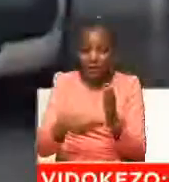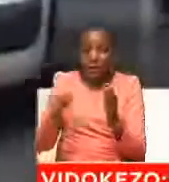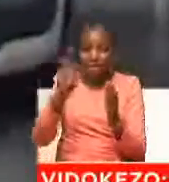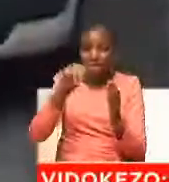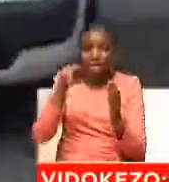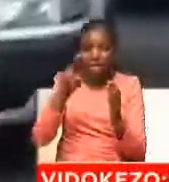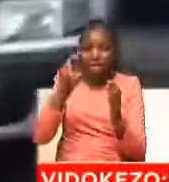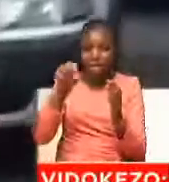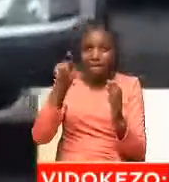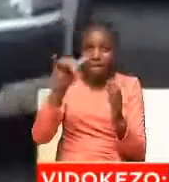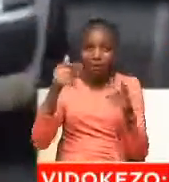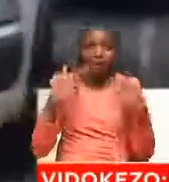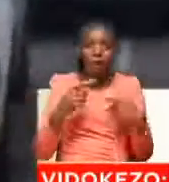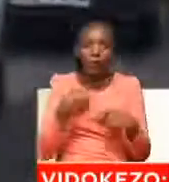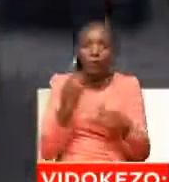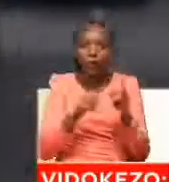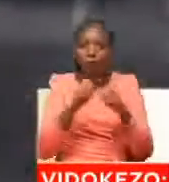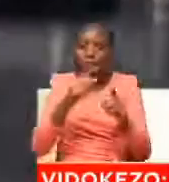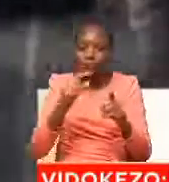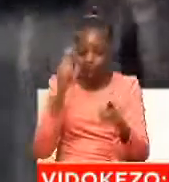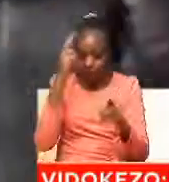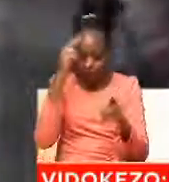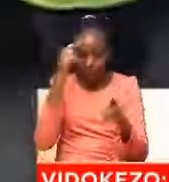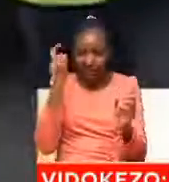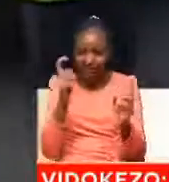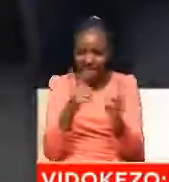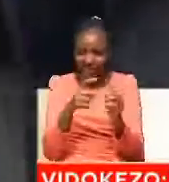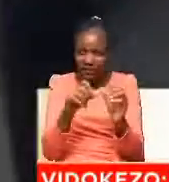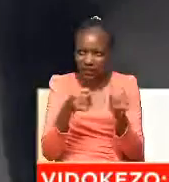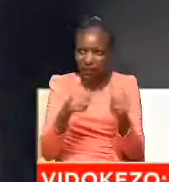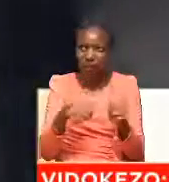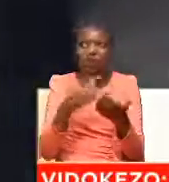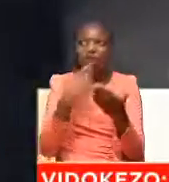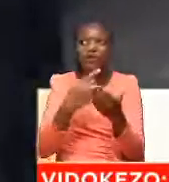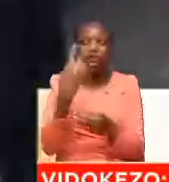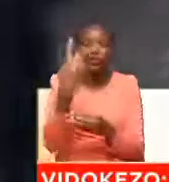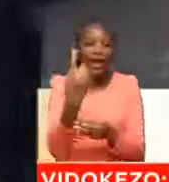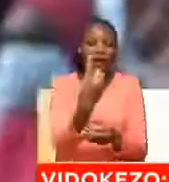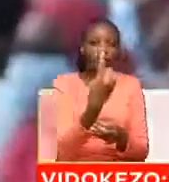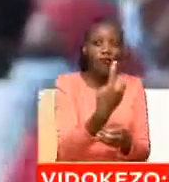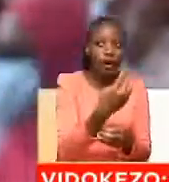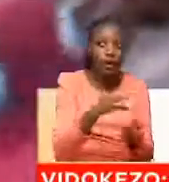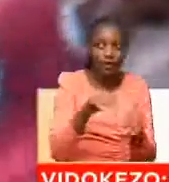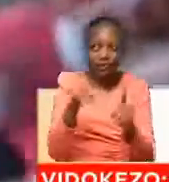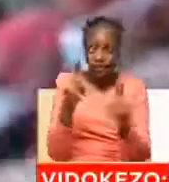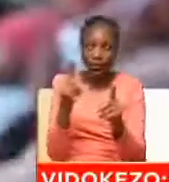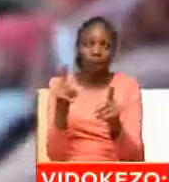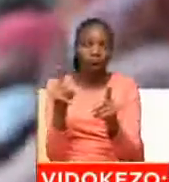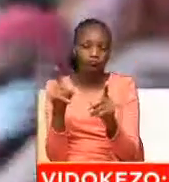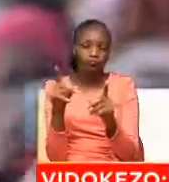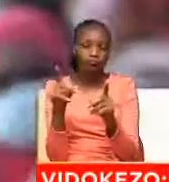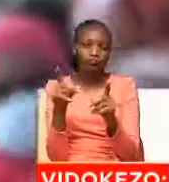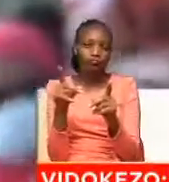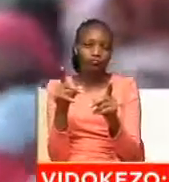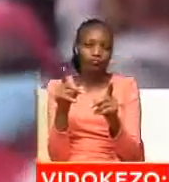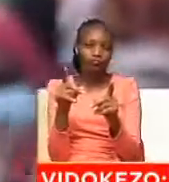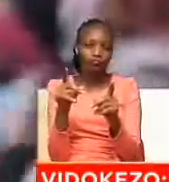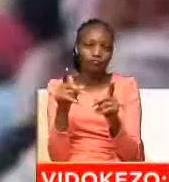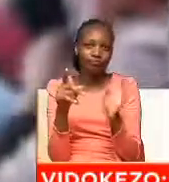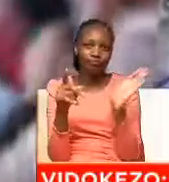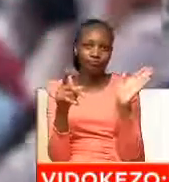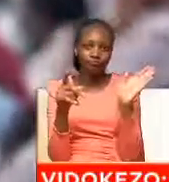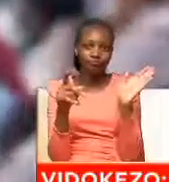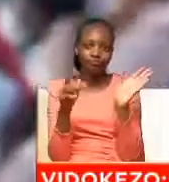Bomet, wanaoingia Narok wanapimwa vilivyo kuhakikisha kila mtu ako buheri wa afya.